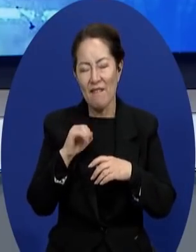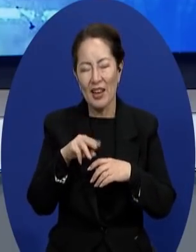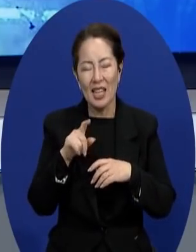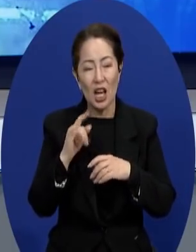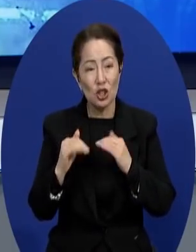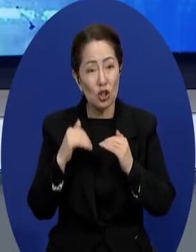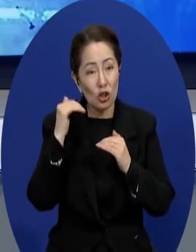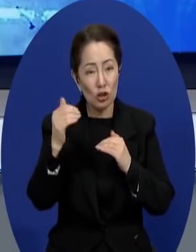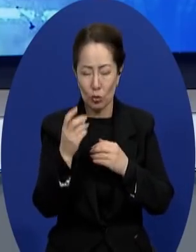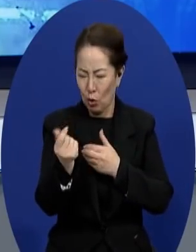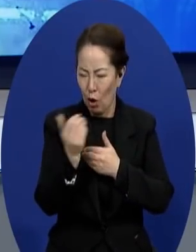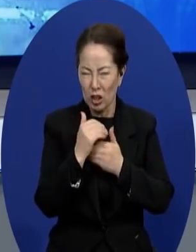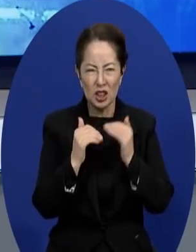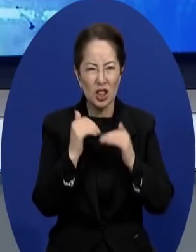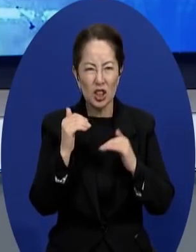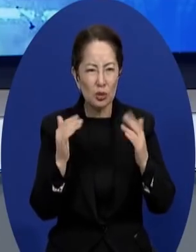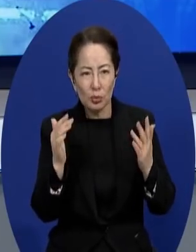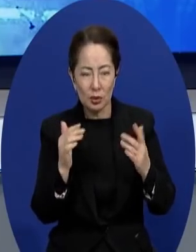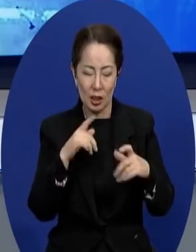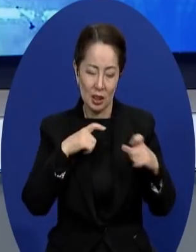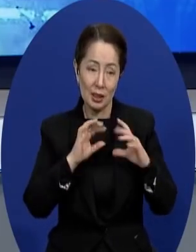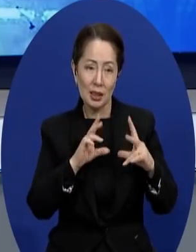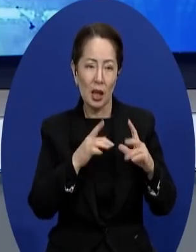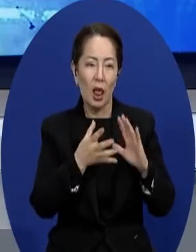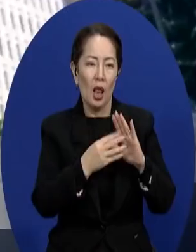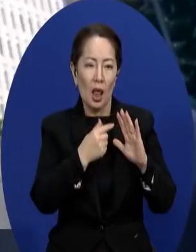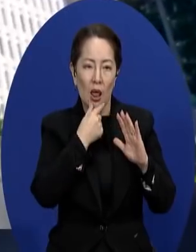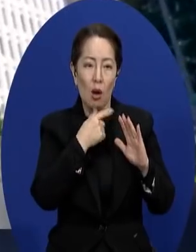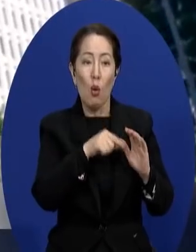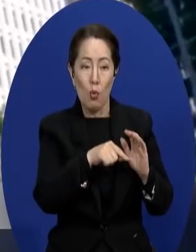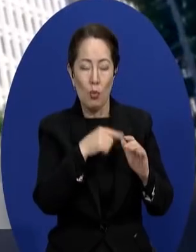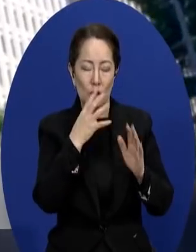бус байдал нь эдийн засгийн сэргэлтэнд нөлөөлж байгааг хэлж байна.